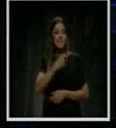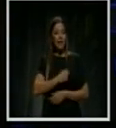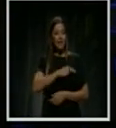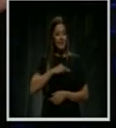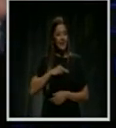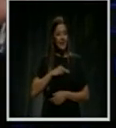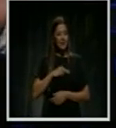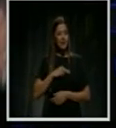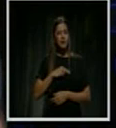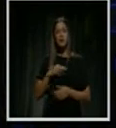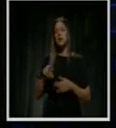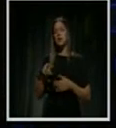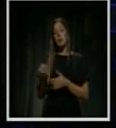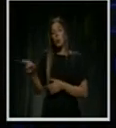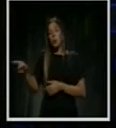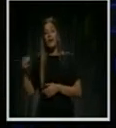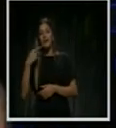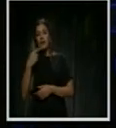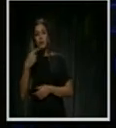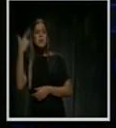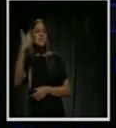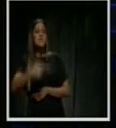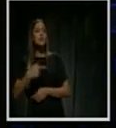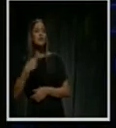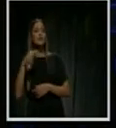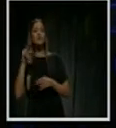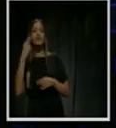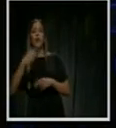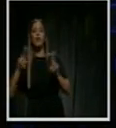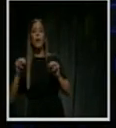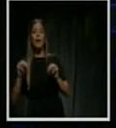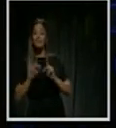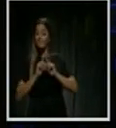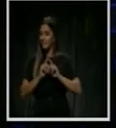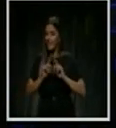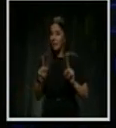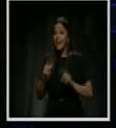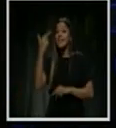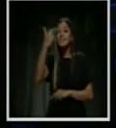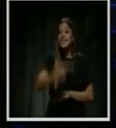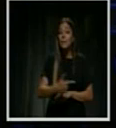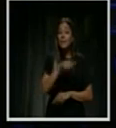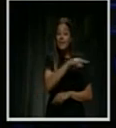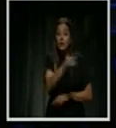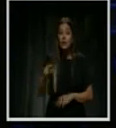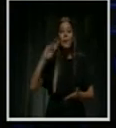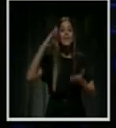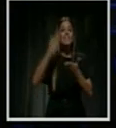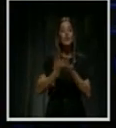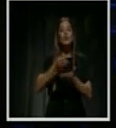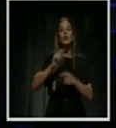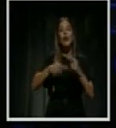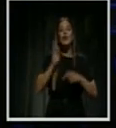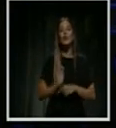tgħid l-oppożizzjoni li s-Sibt jaf ikun ġurnata bħall-oħrajn, nhar is-Sibt il-poplu Għawċi u Malti se jkun qed jiddeċidi hu dwar